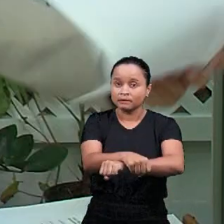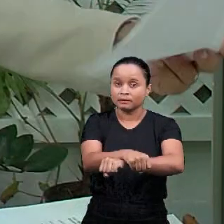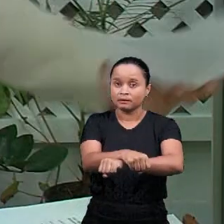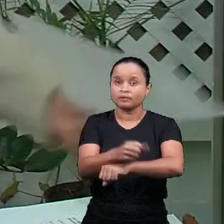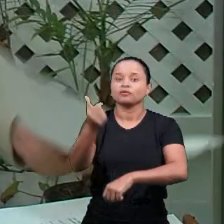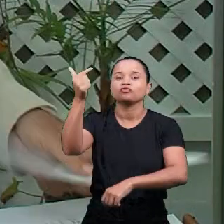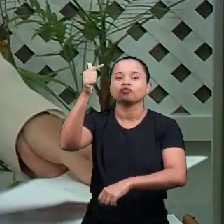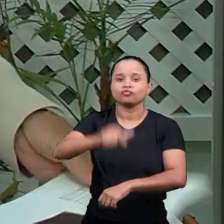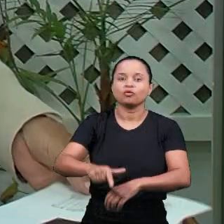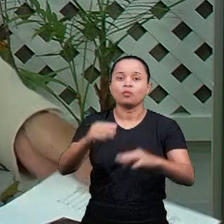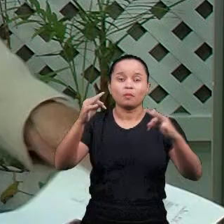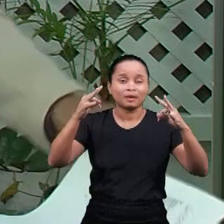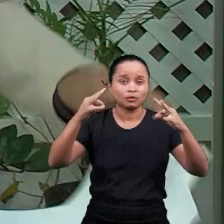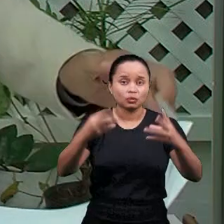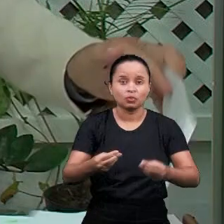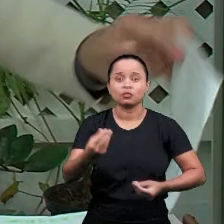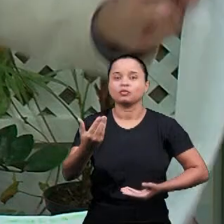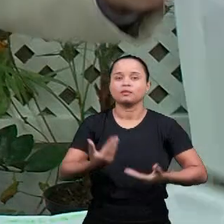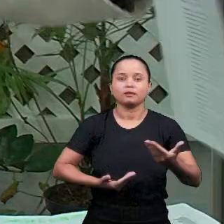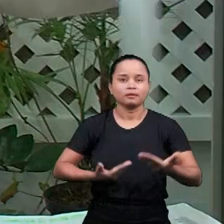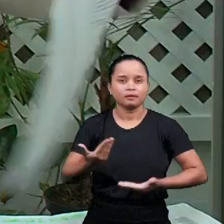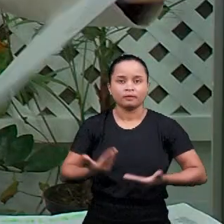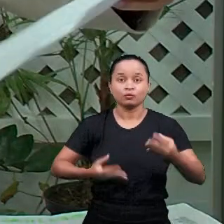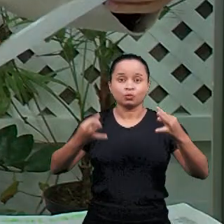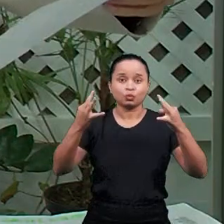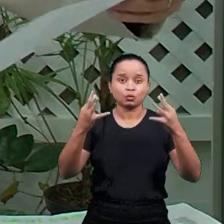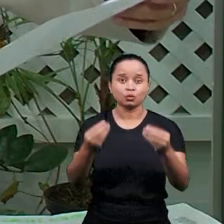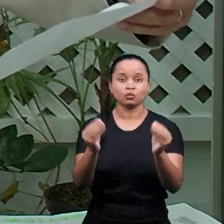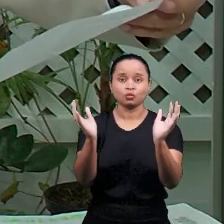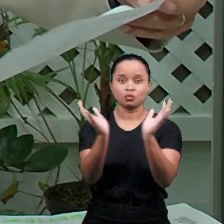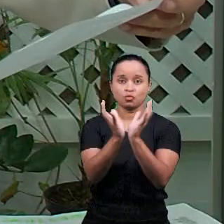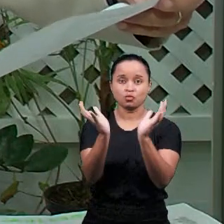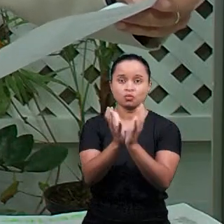toute l'Église, pour tous les groupes des frères.